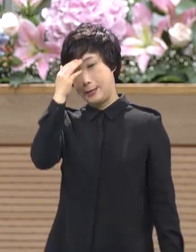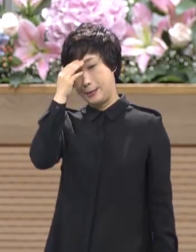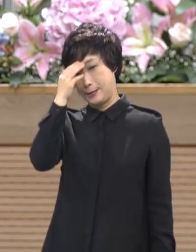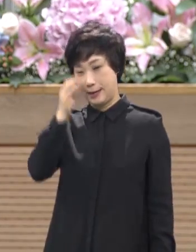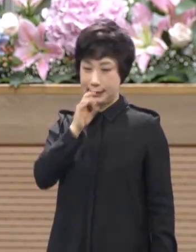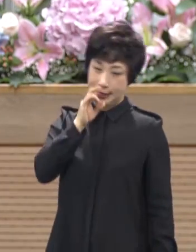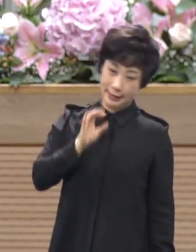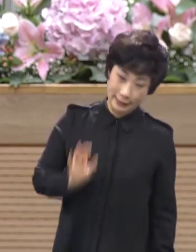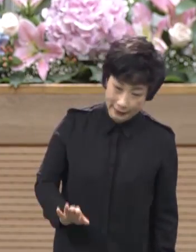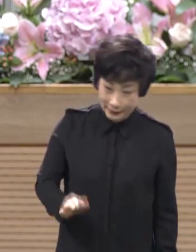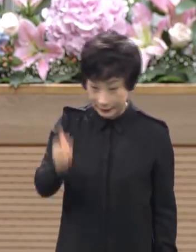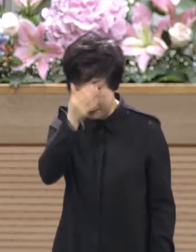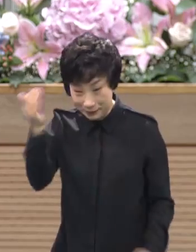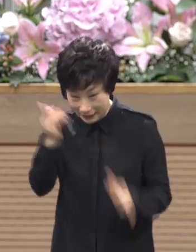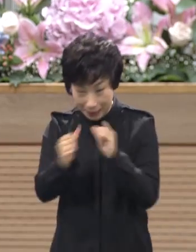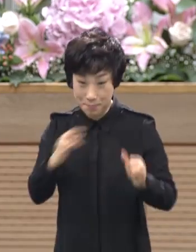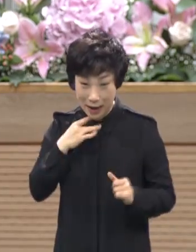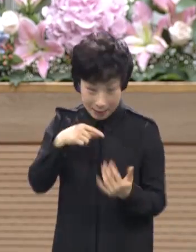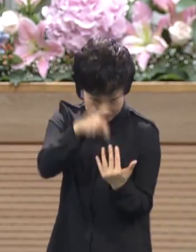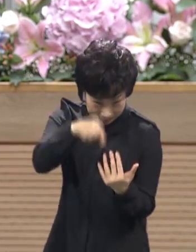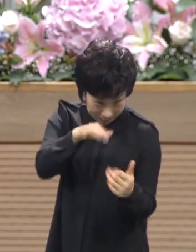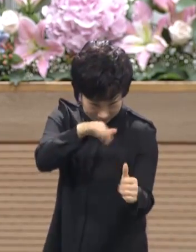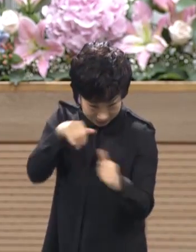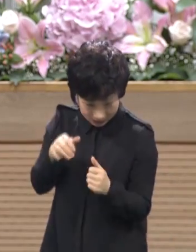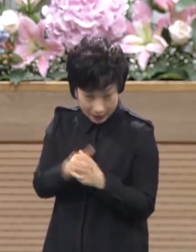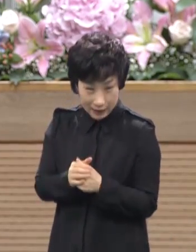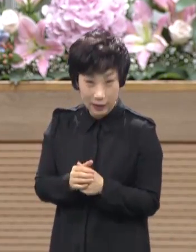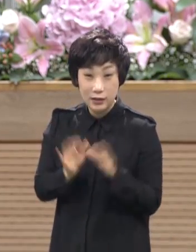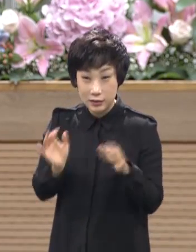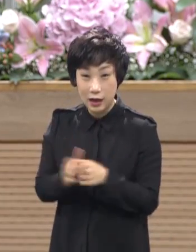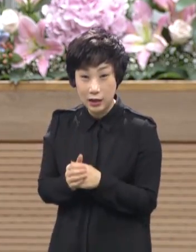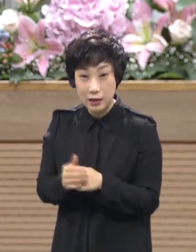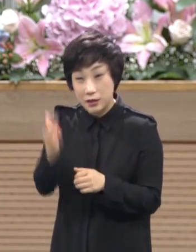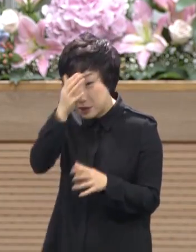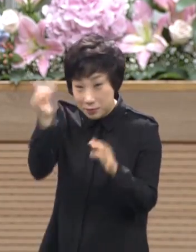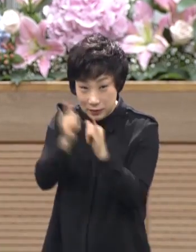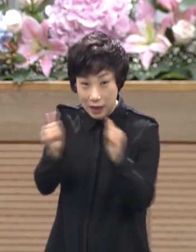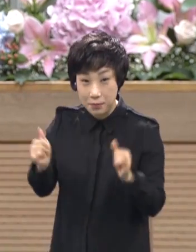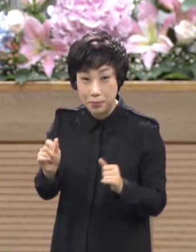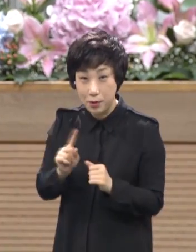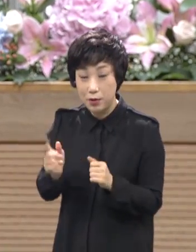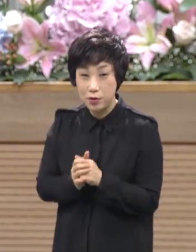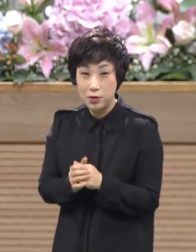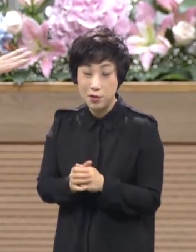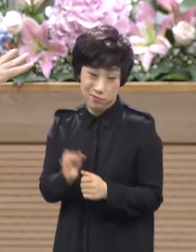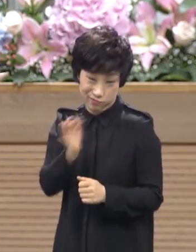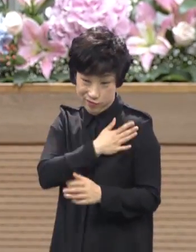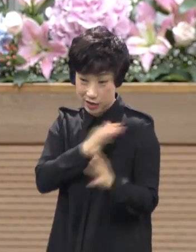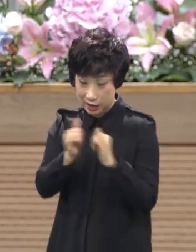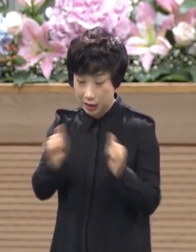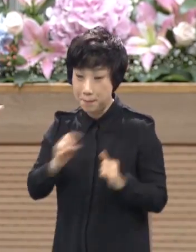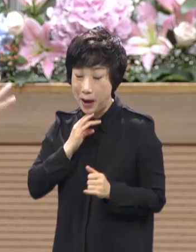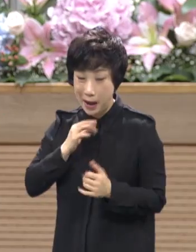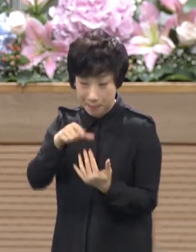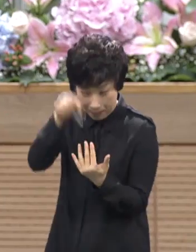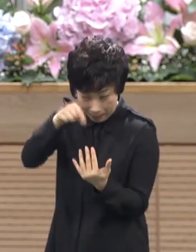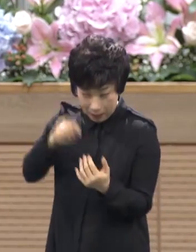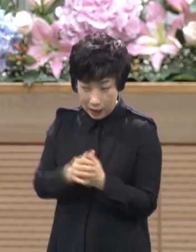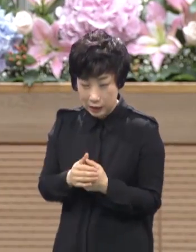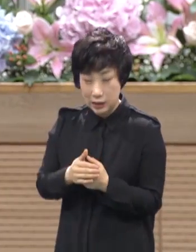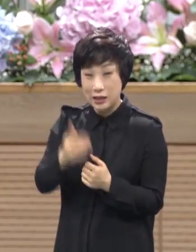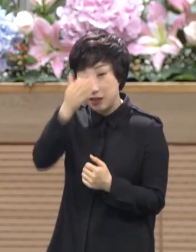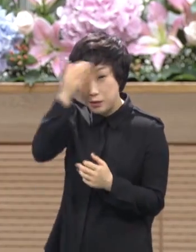되겠다. 젊은 사람들로 추리자. 그래서 젊은 사람들이 중산층을 추려서 싹